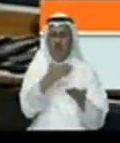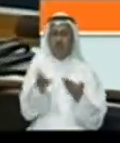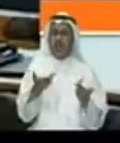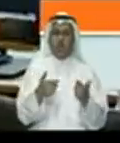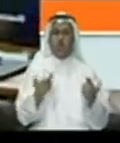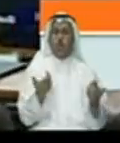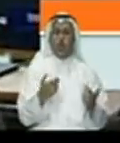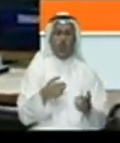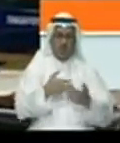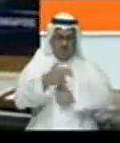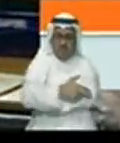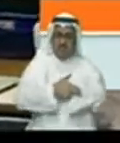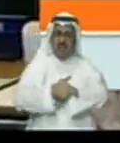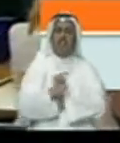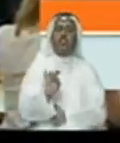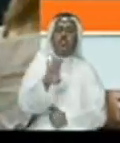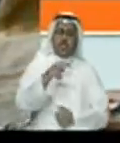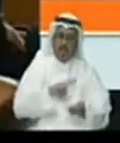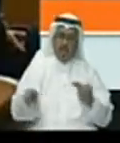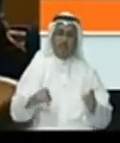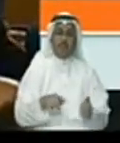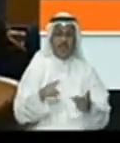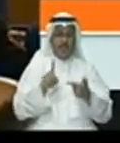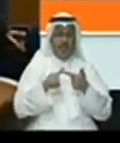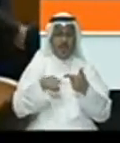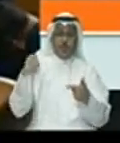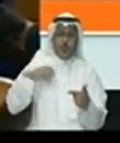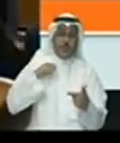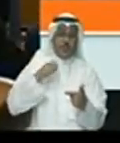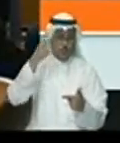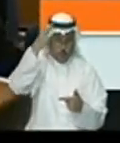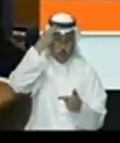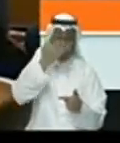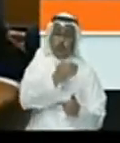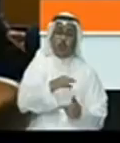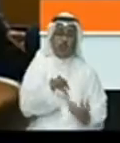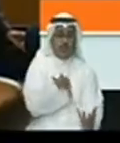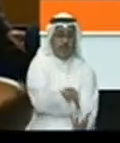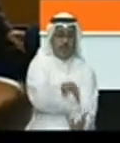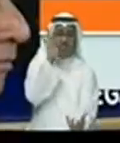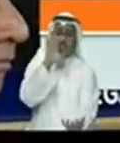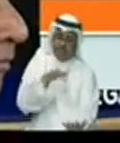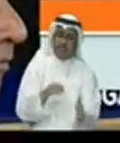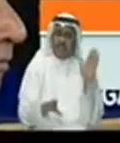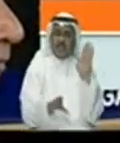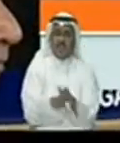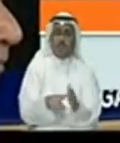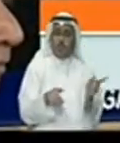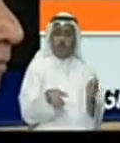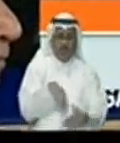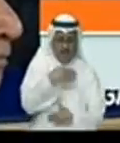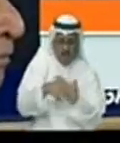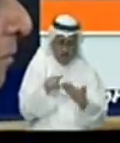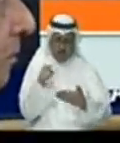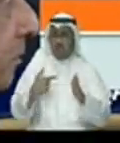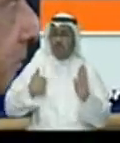ومن المقرر أن يقوم معالي الوزير بالإدلاء بصوت المملكة في انتخاب المدير العام الجديد للمنظمة